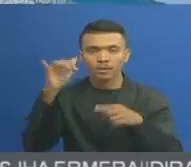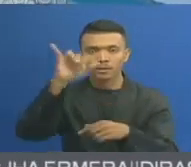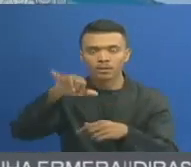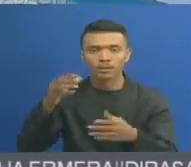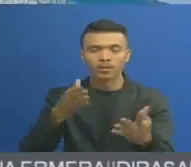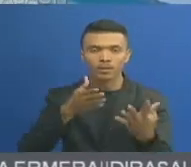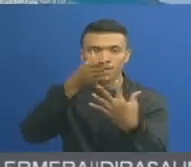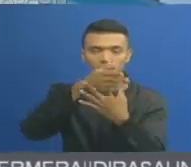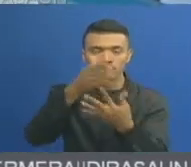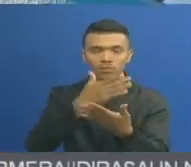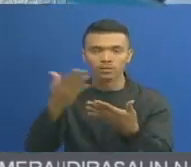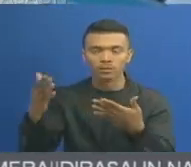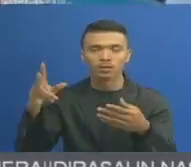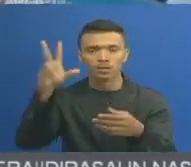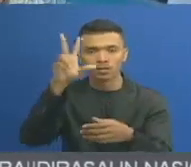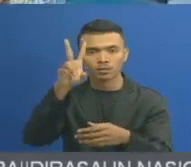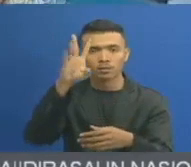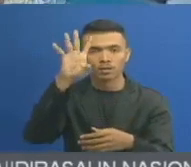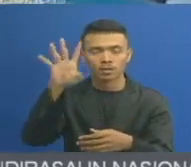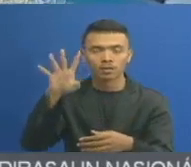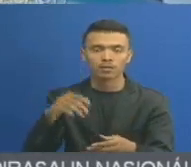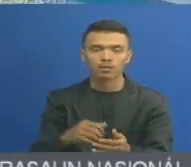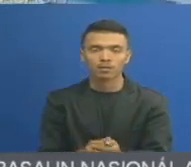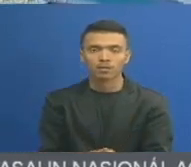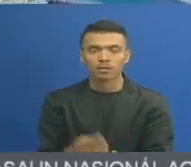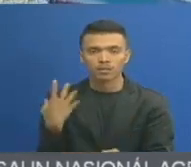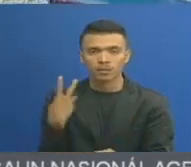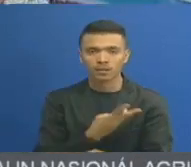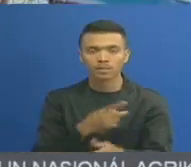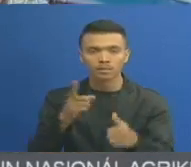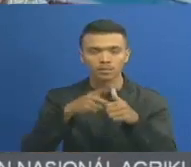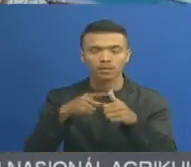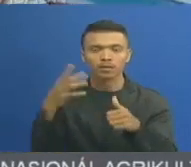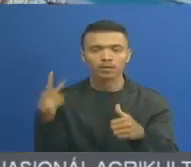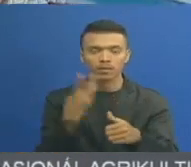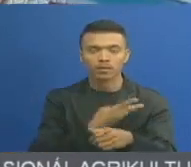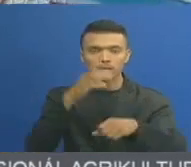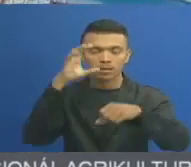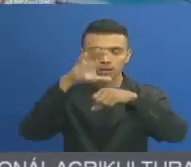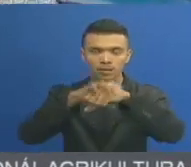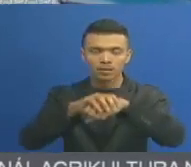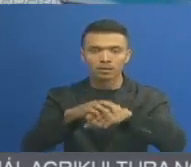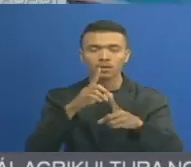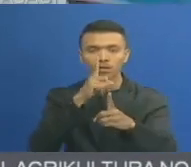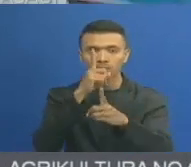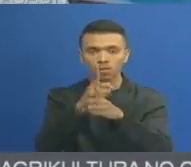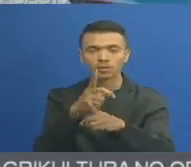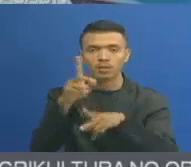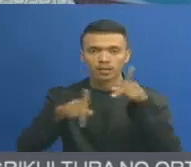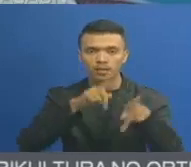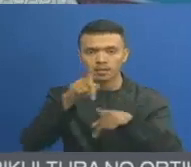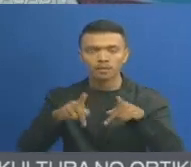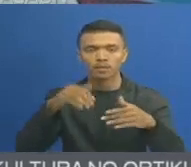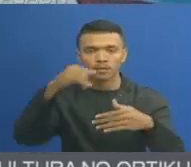quase. Bah dalam tu dalam hati ana atau ini perbendaharaan itakai nebe, claro ke iya emalaran ni, sira iya